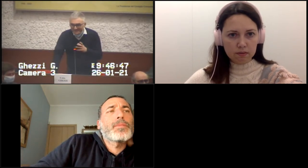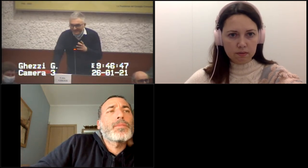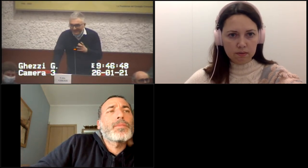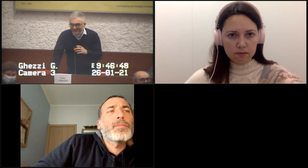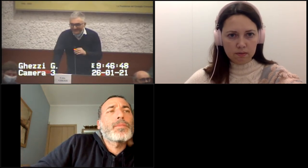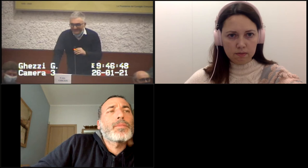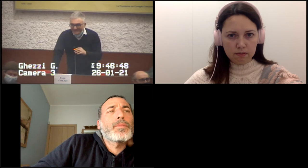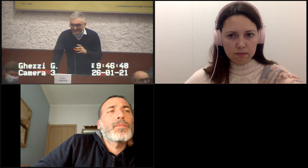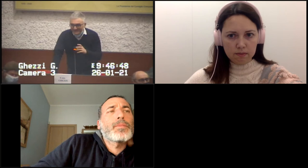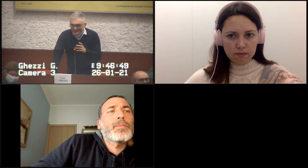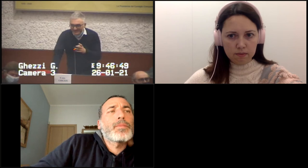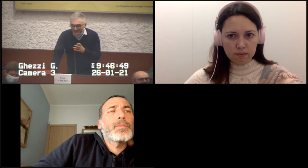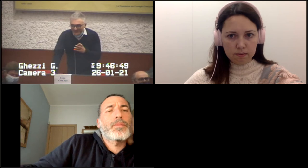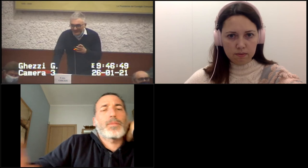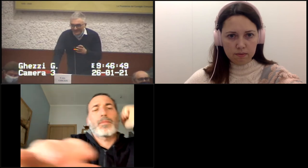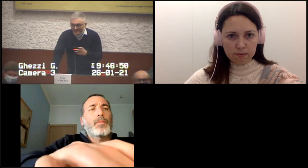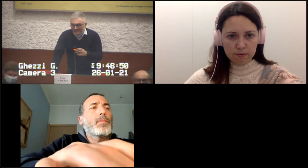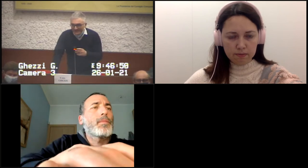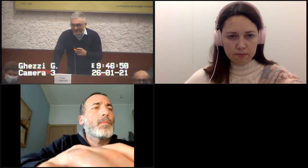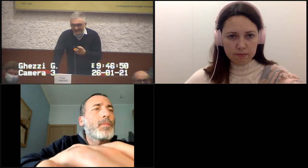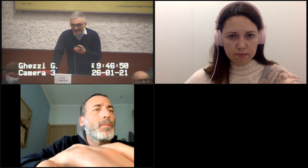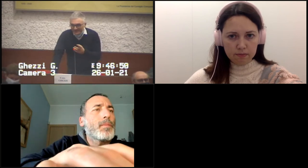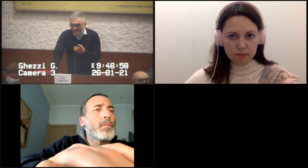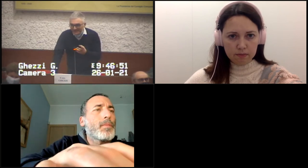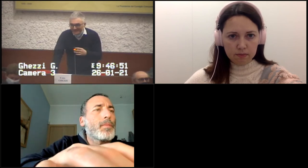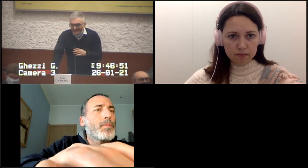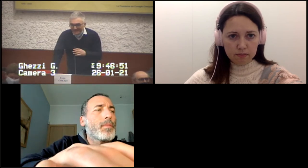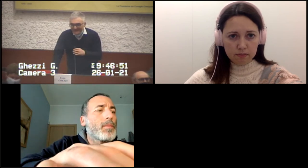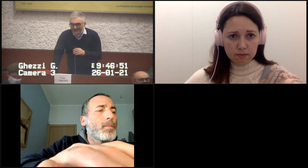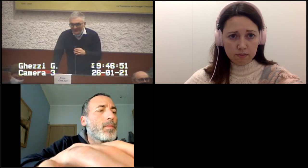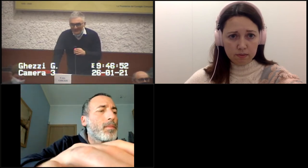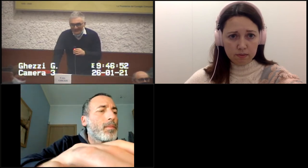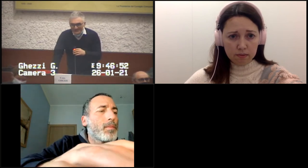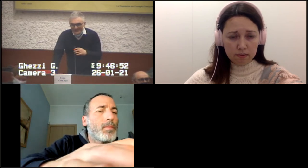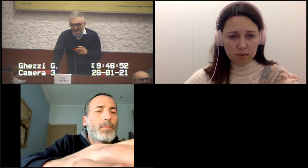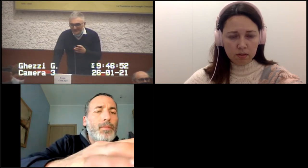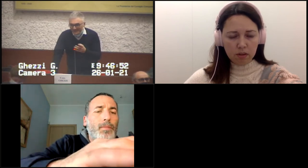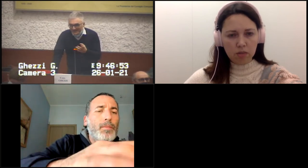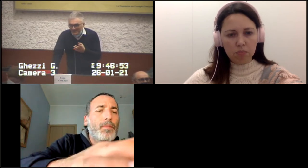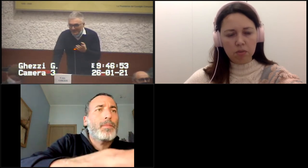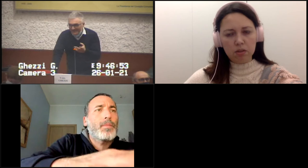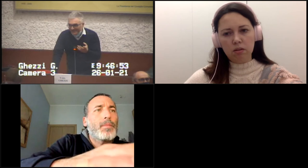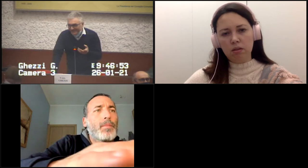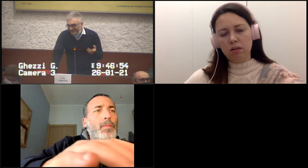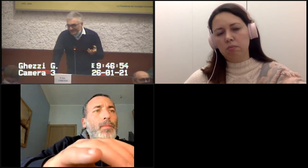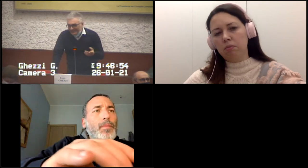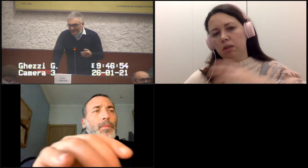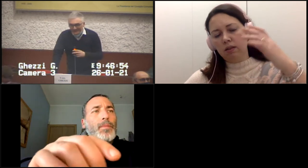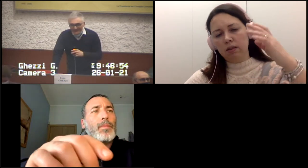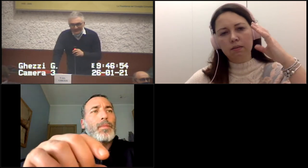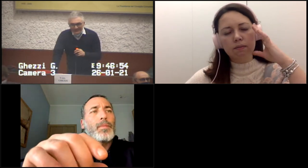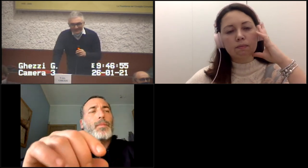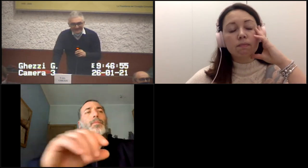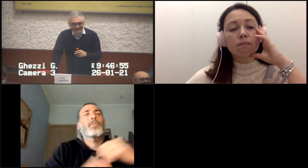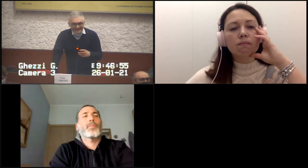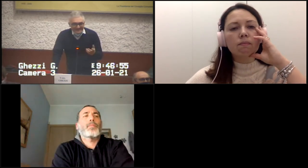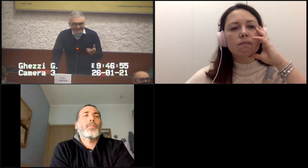PD questa sera colga questa delibera che è prettamente tecnica come un'occasione per sparare un po' di fatto